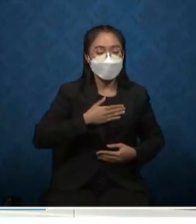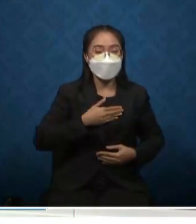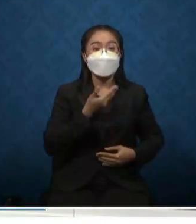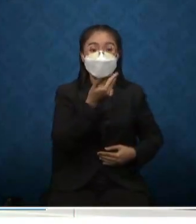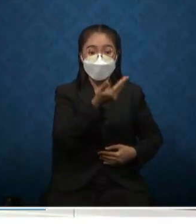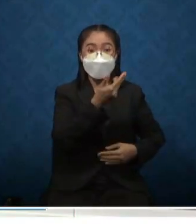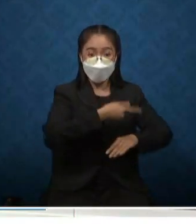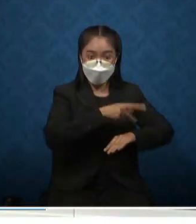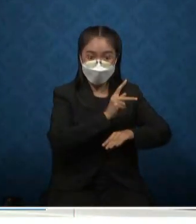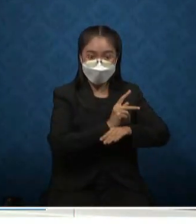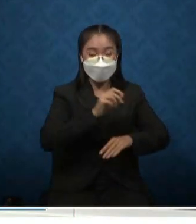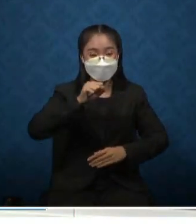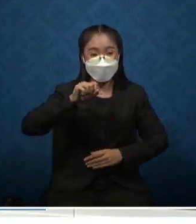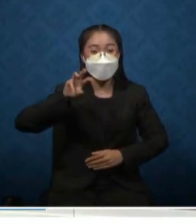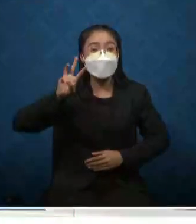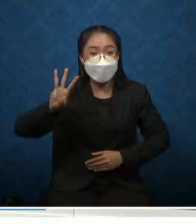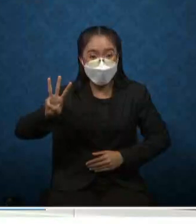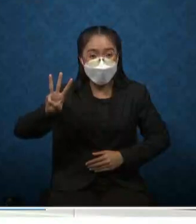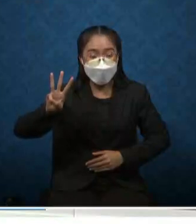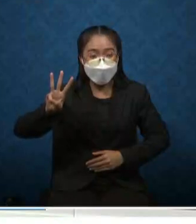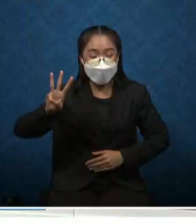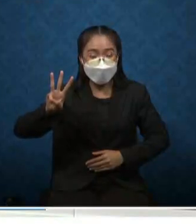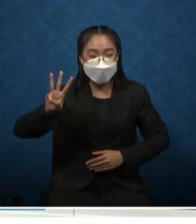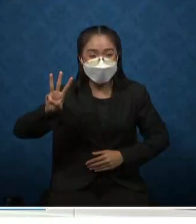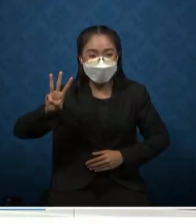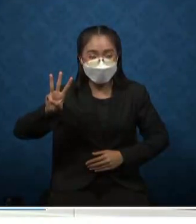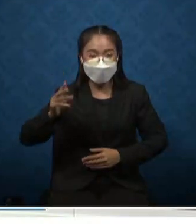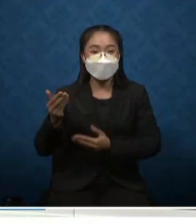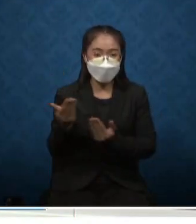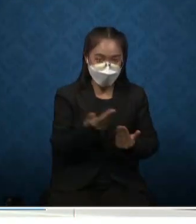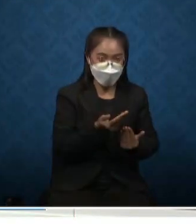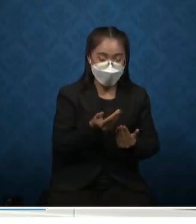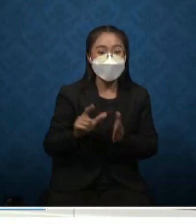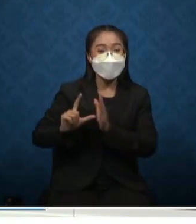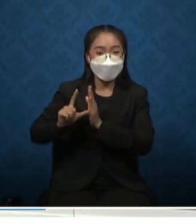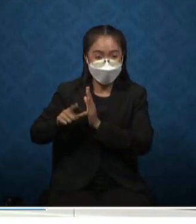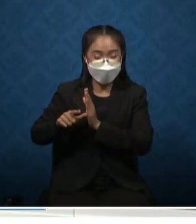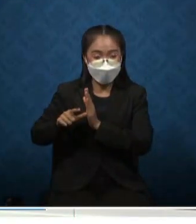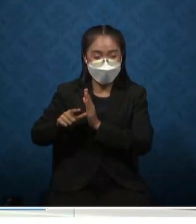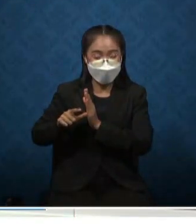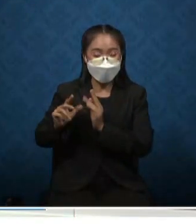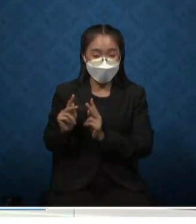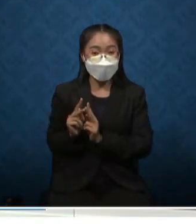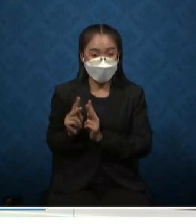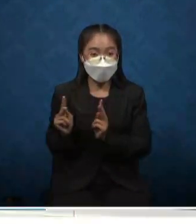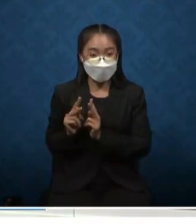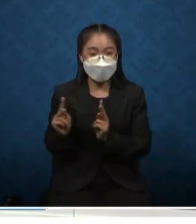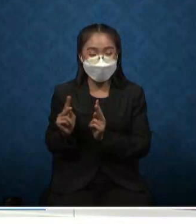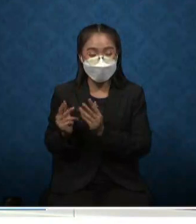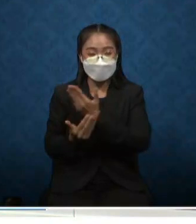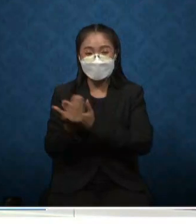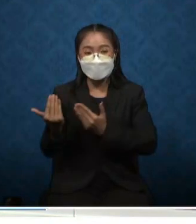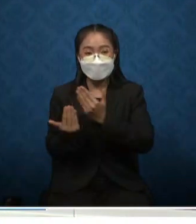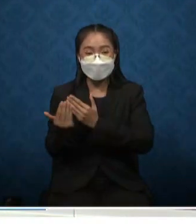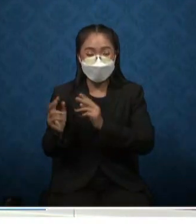ท่านประธานวุฒิสภาให้นายมาค้าค้าเจริญเลขานุการคณะอนุกรรมาธิการพิจารณา